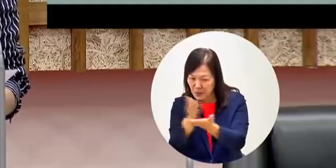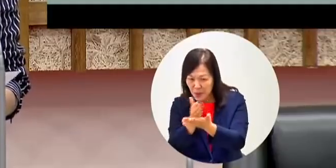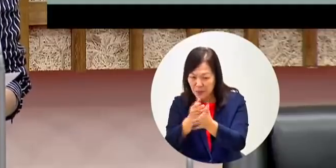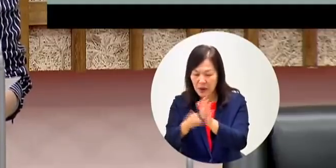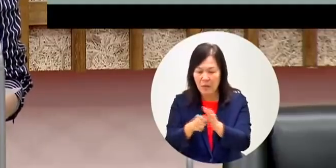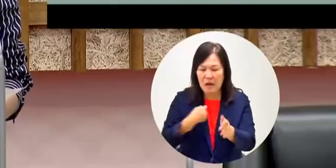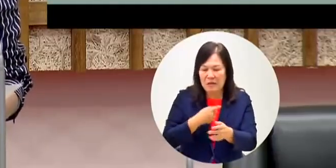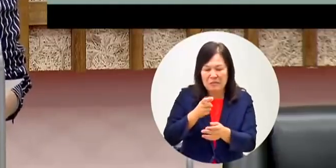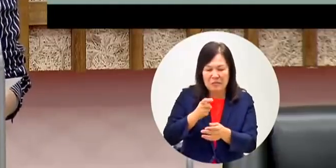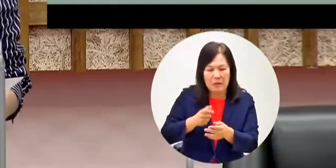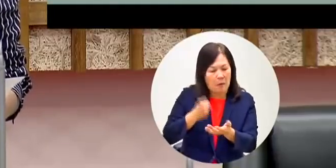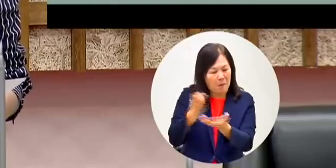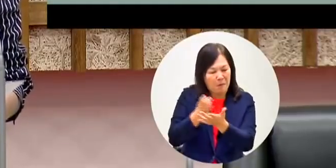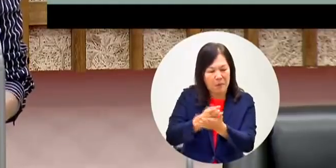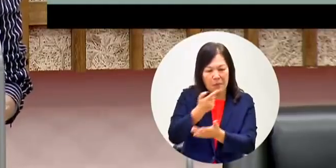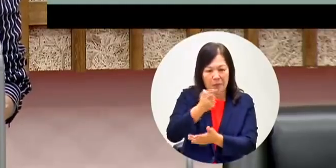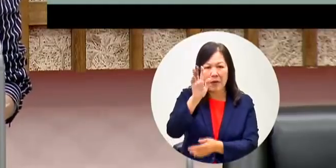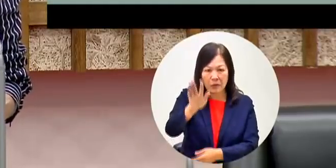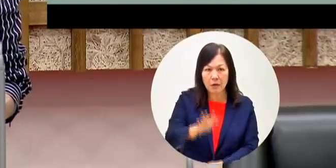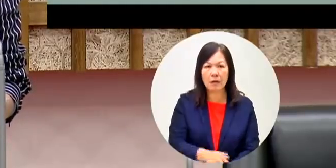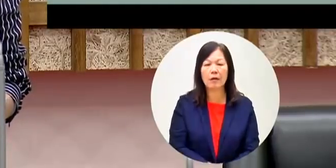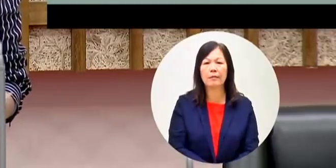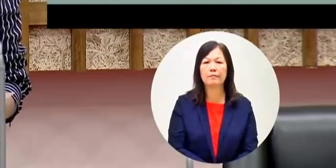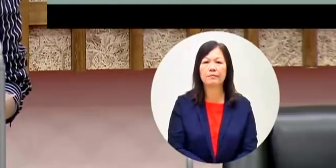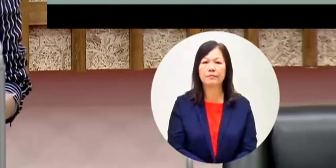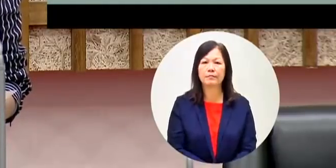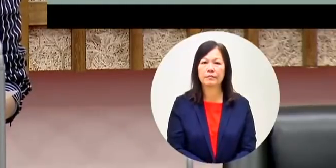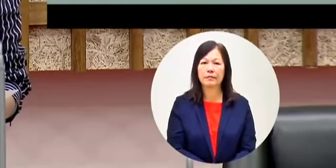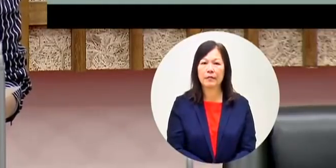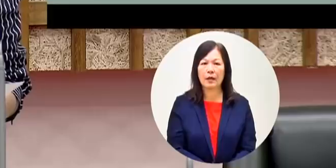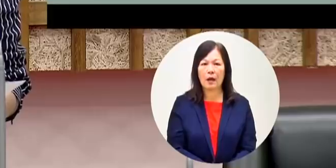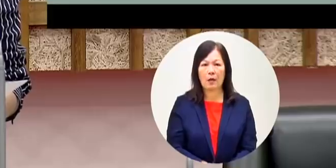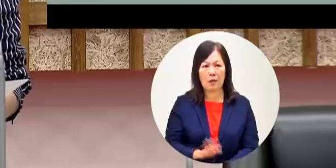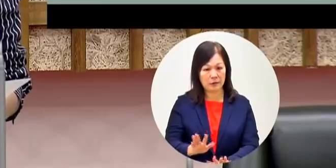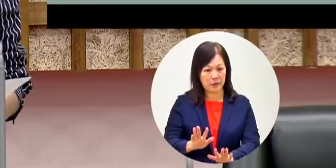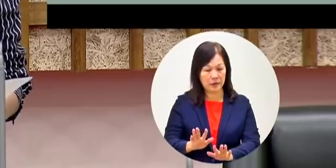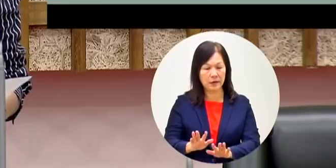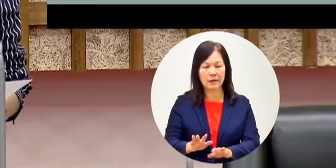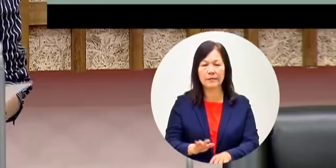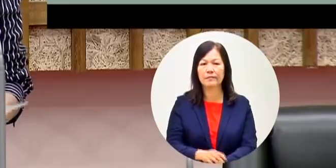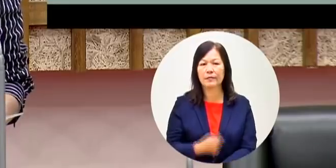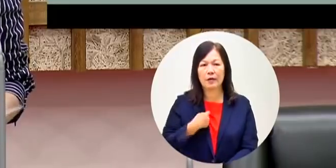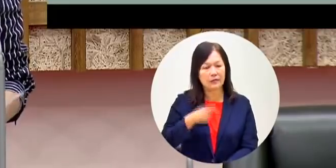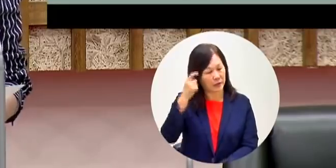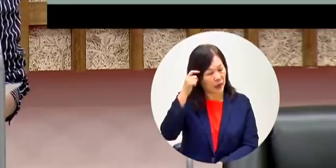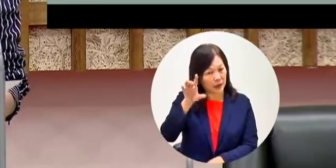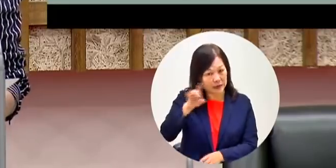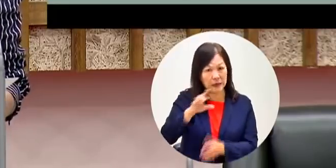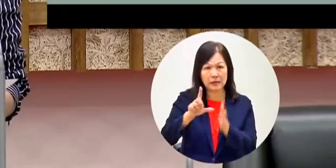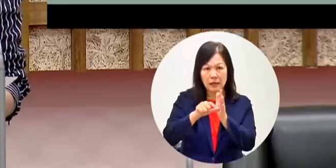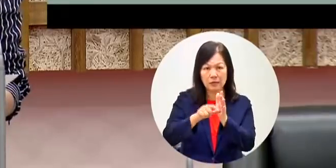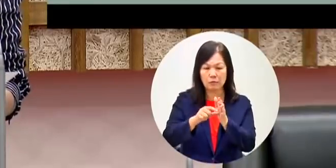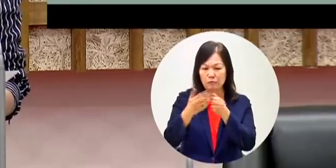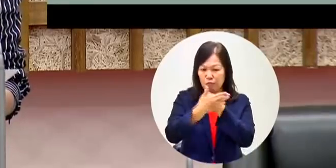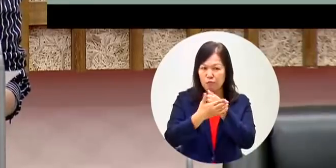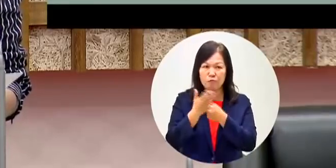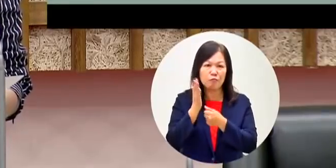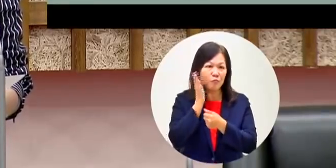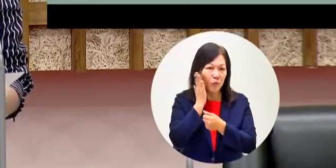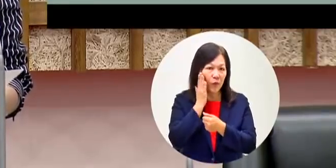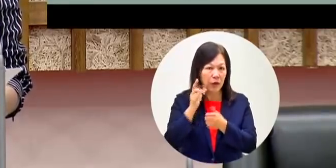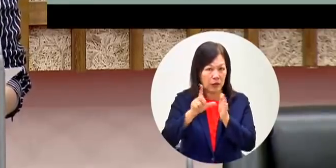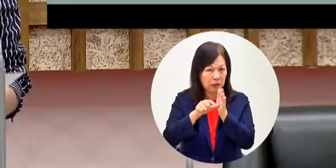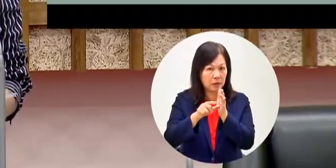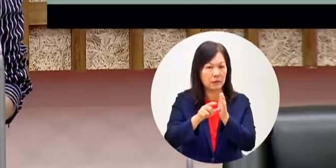于公允哈。所以本席今天我想要利用这个非常宝贵的时间，希望请教市